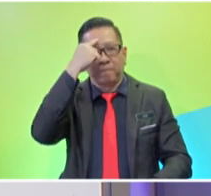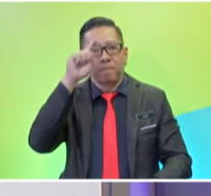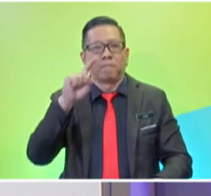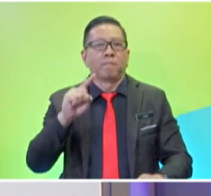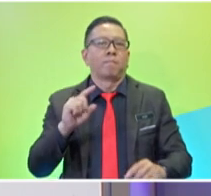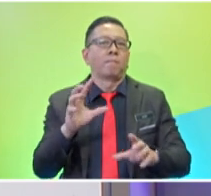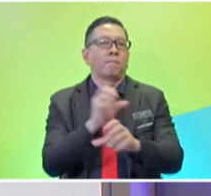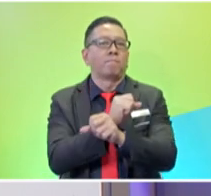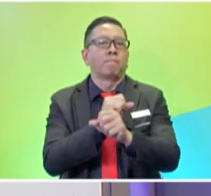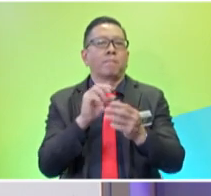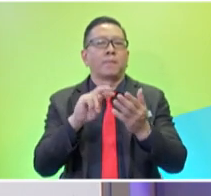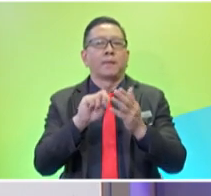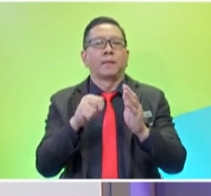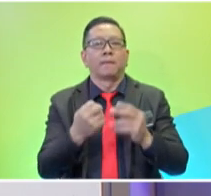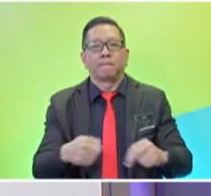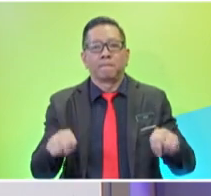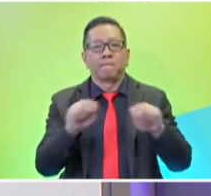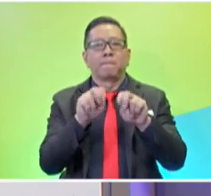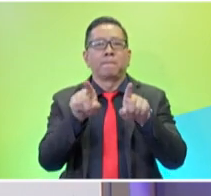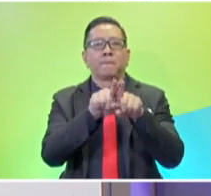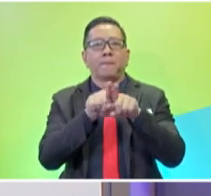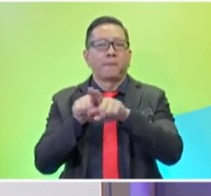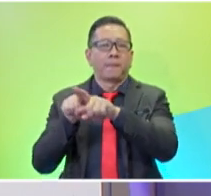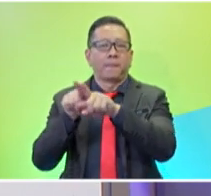ataupun quantity yang setare